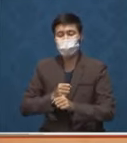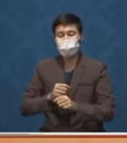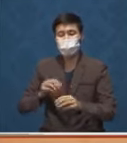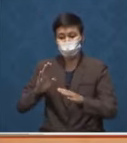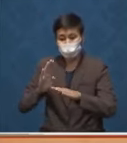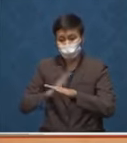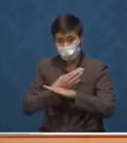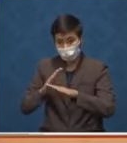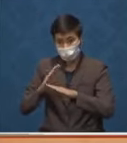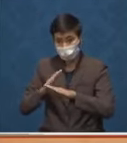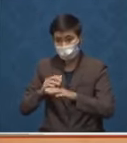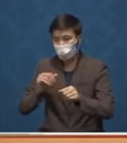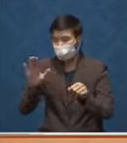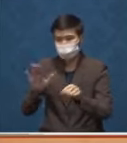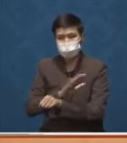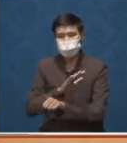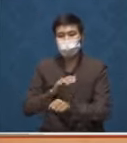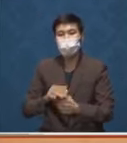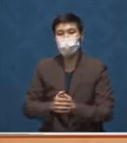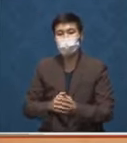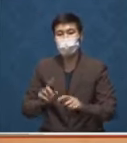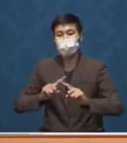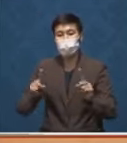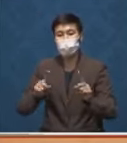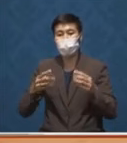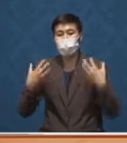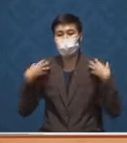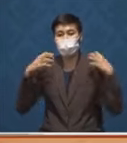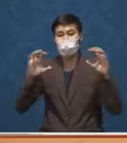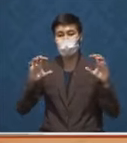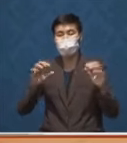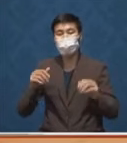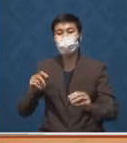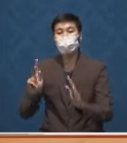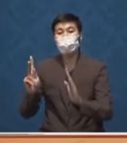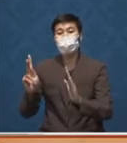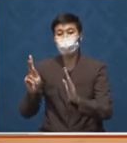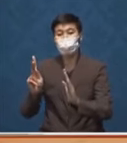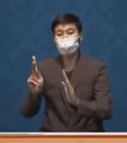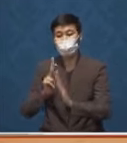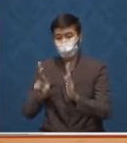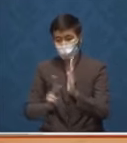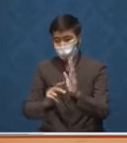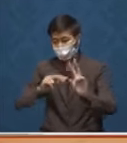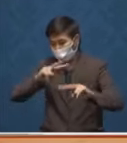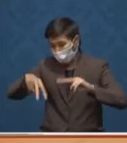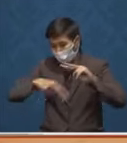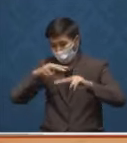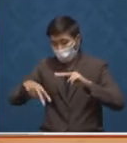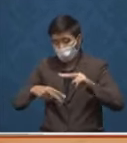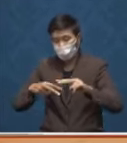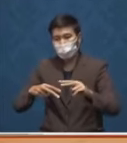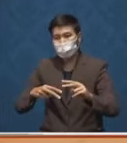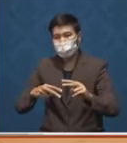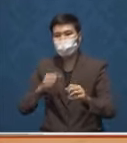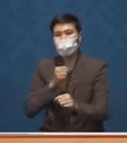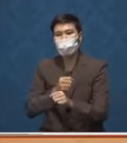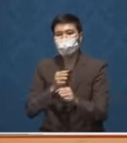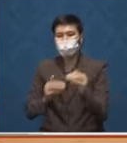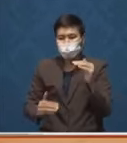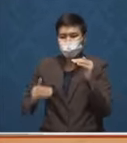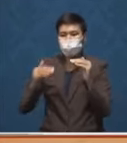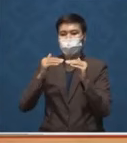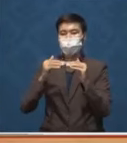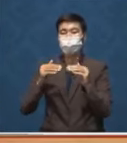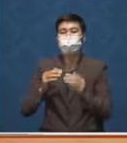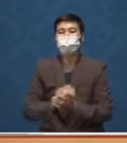ครับรัฐบาลก็จะเป็นคนที่ควบคุมกฎกติกาต่างๆเพื่อเกิดความเป็นธรรมในการแข่งขันมาโดยตลอดนะครับก็เห็นได้จากว่าใน